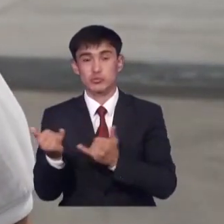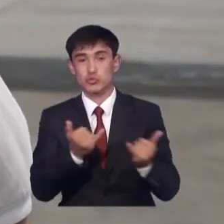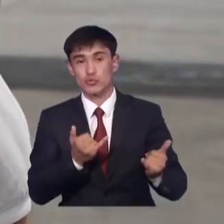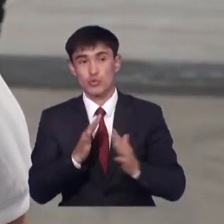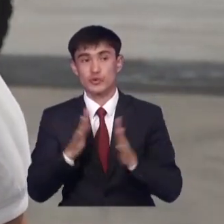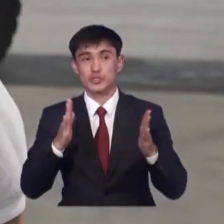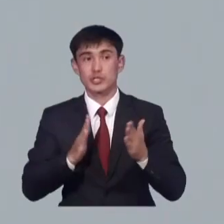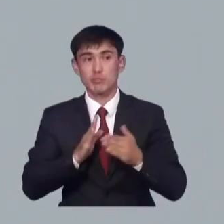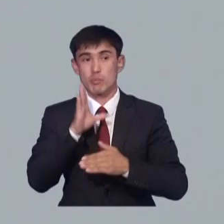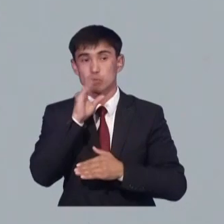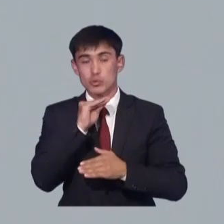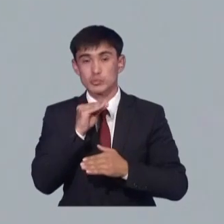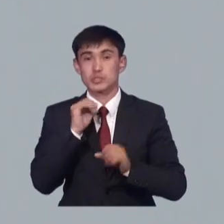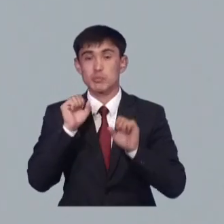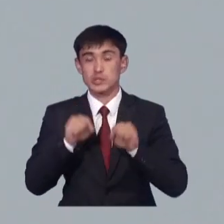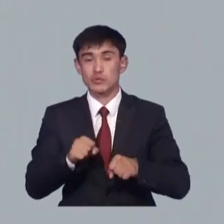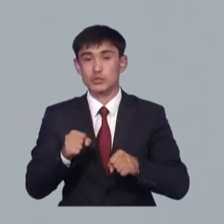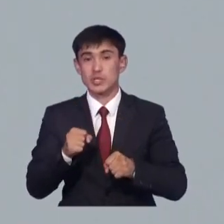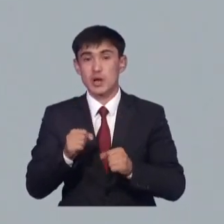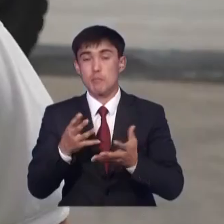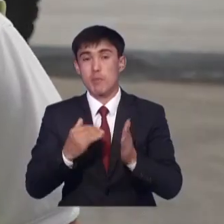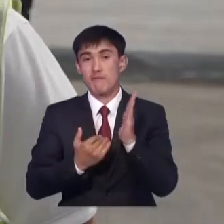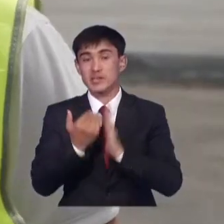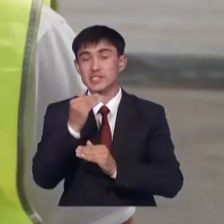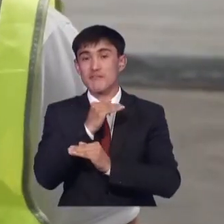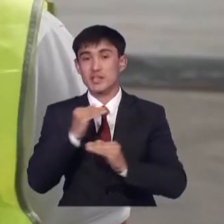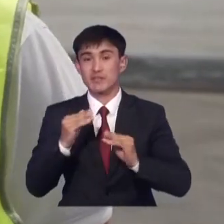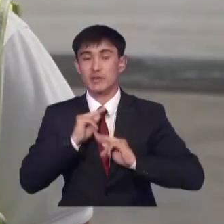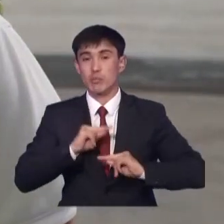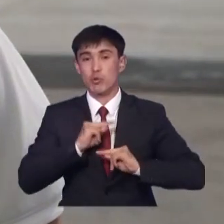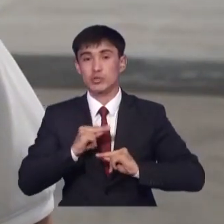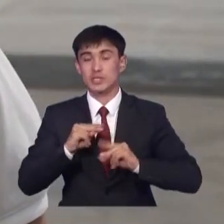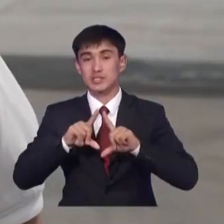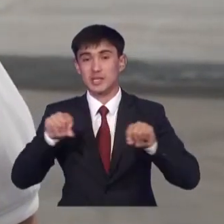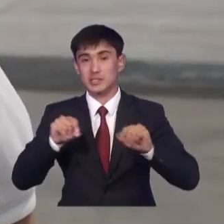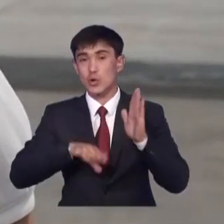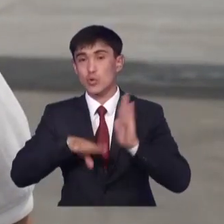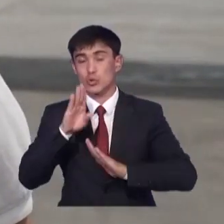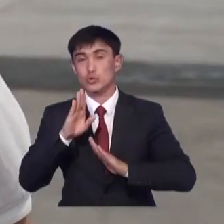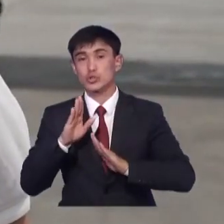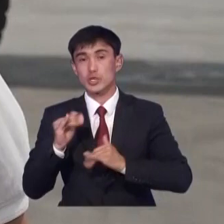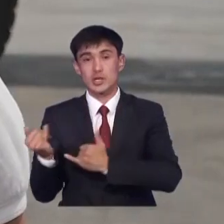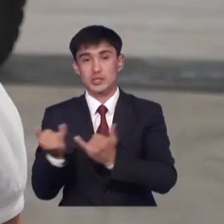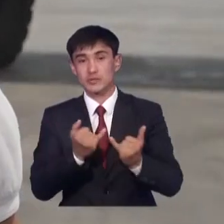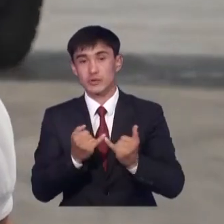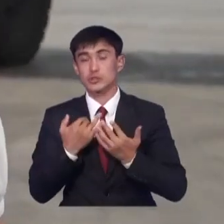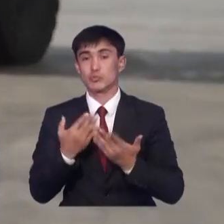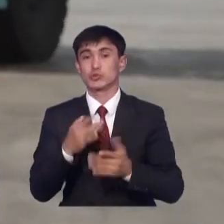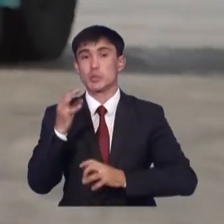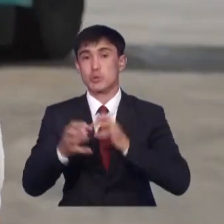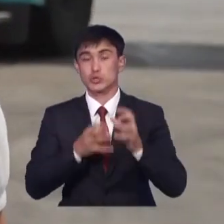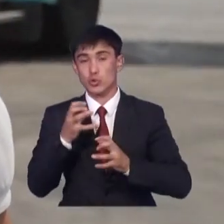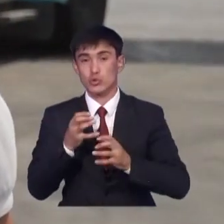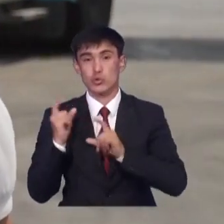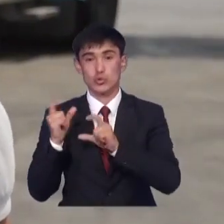Увеличение пропускной способности позволит значительно повысить эффективность работы станции и лучше удовлетворять растущий спрос на